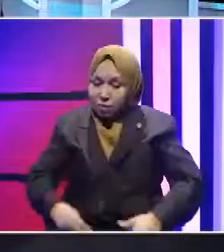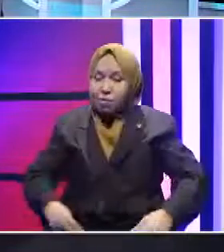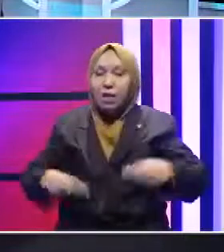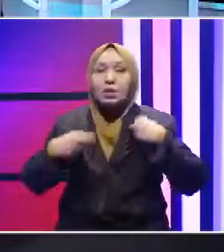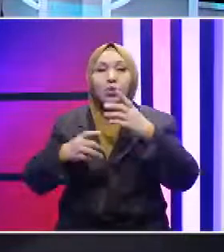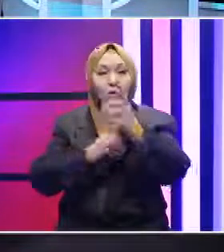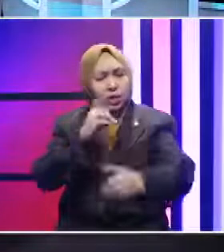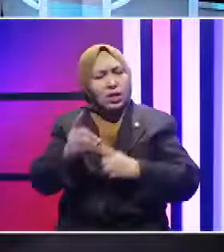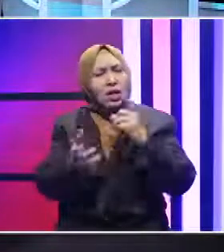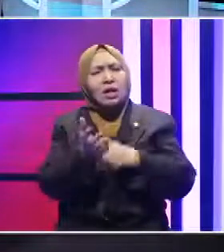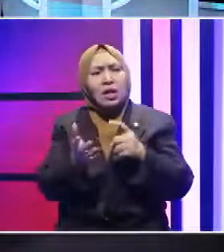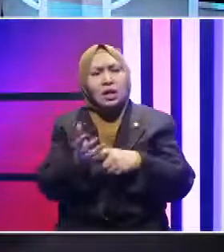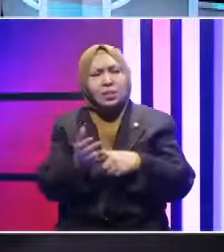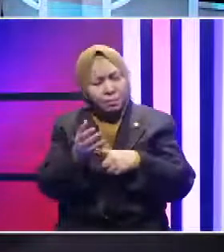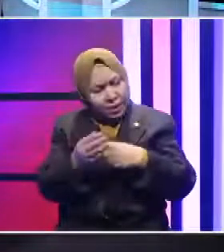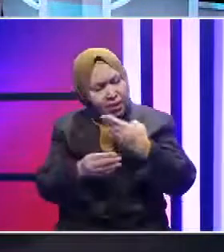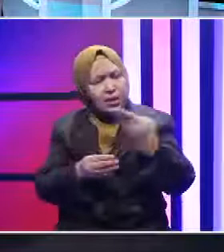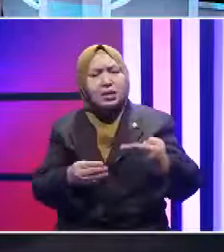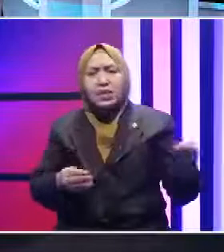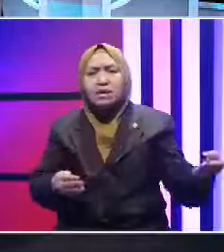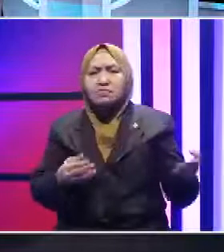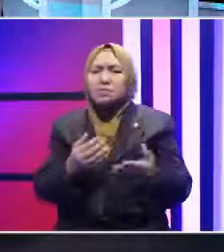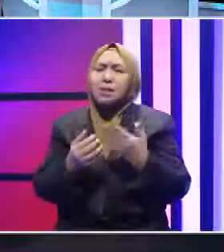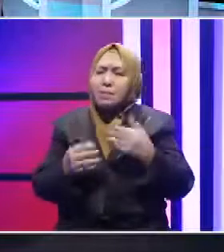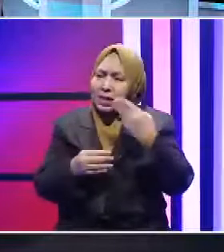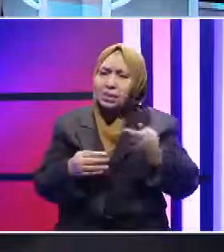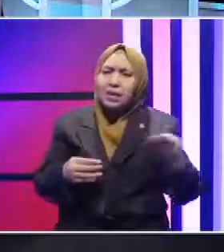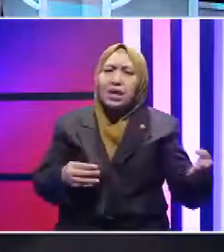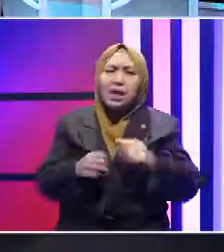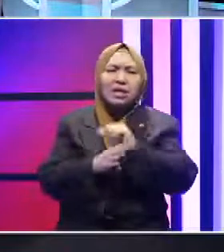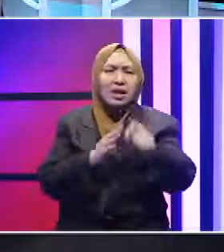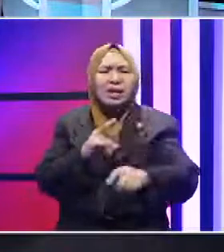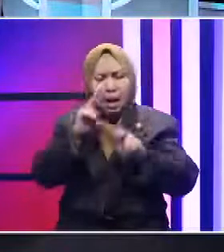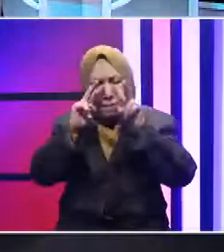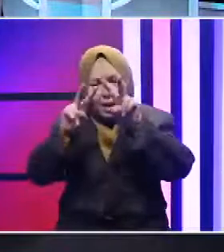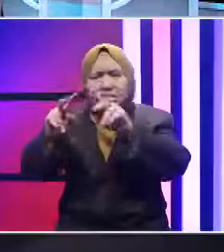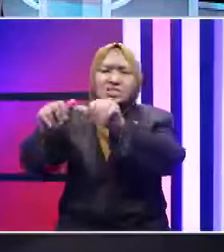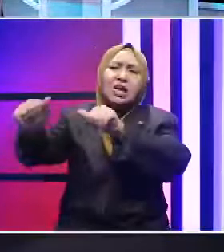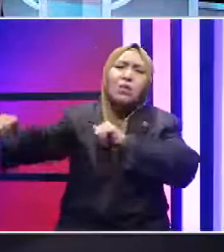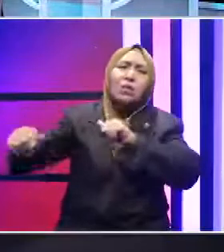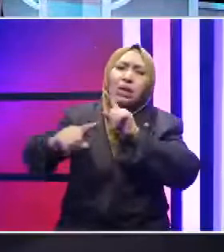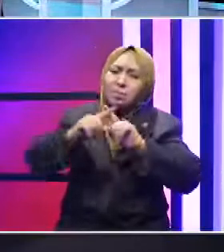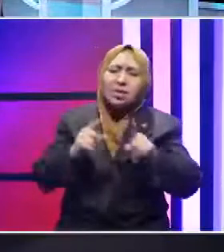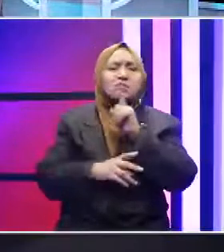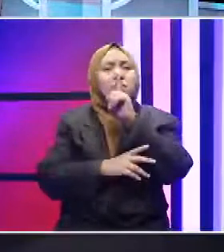Pasal kadang-kadang kita benda dekat ni kita suka, kan? Betul. Benda yang akhirat ni nampak seperti jauh, tetapi